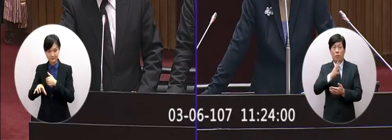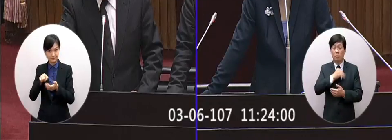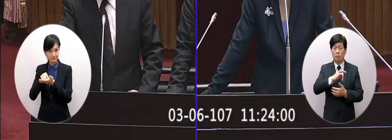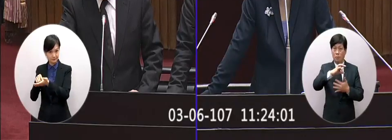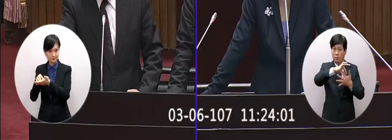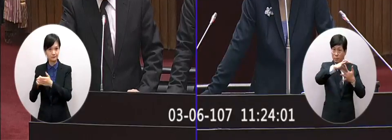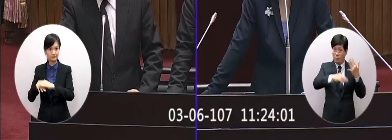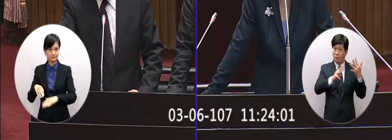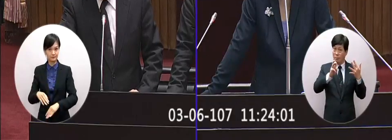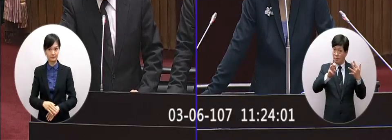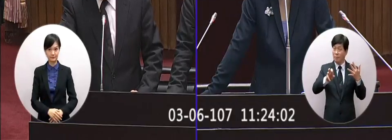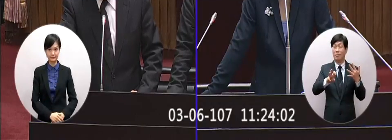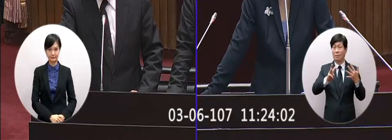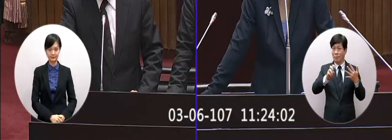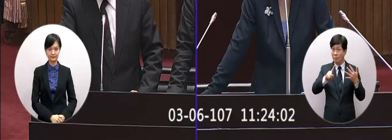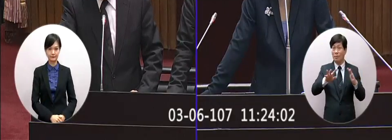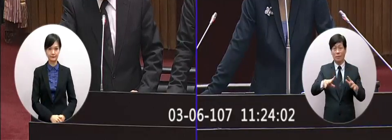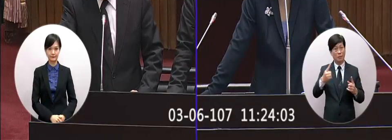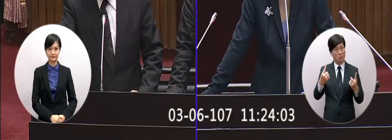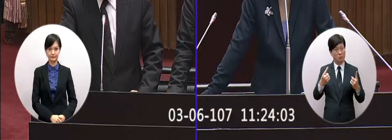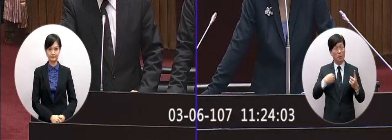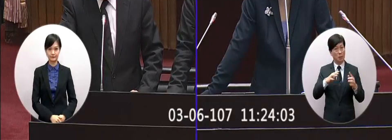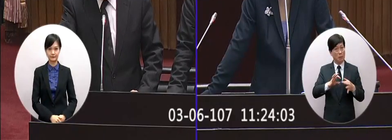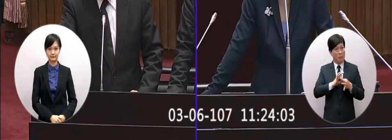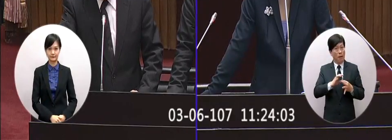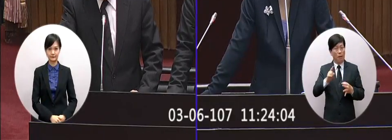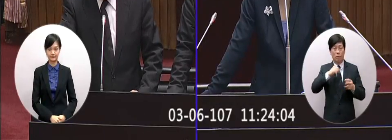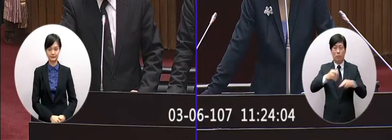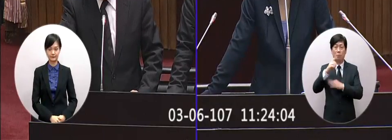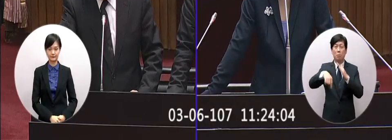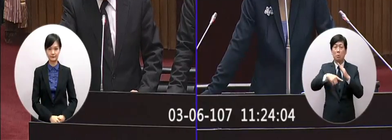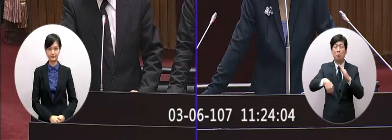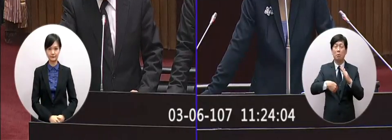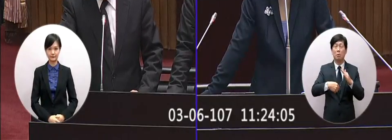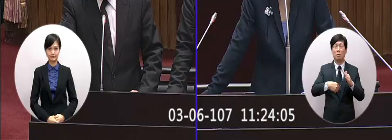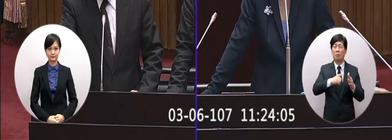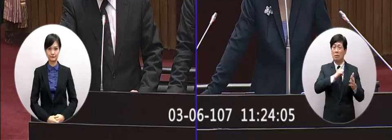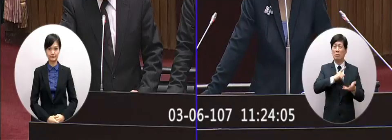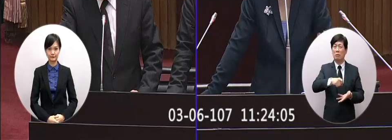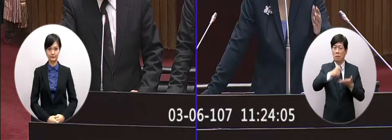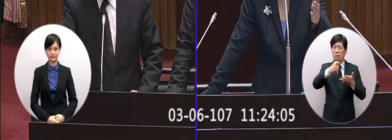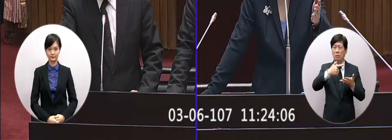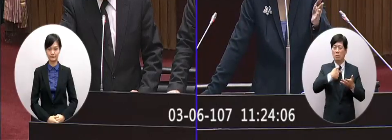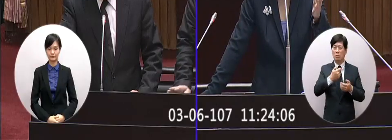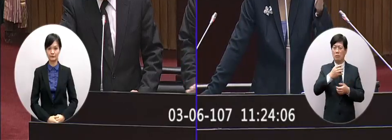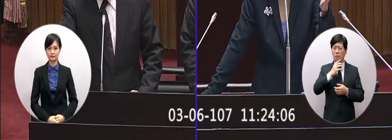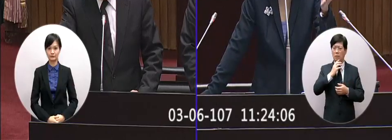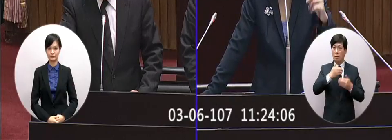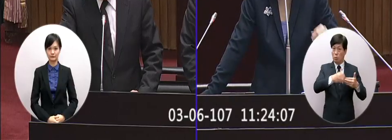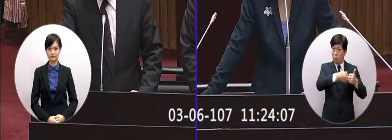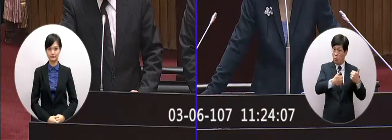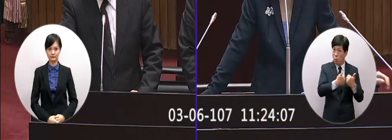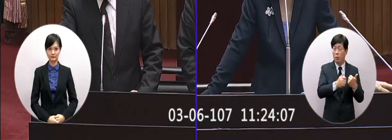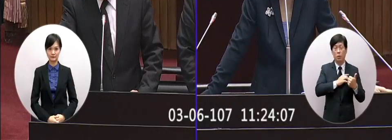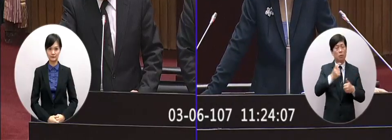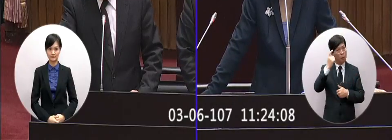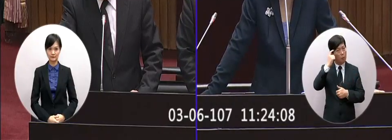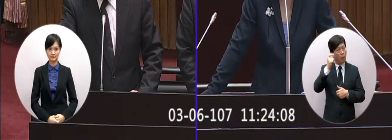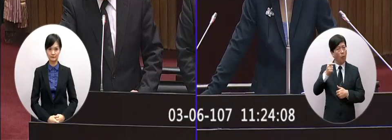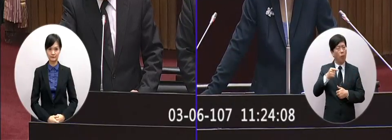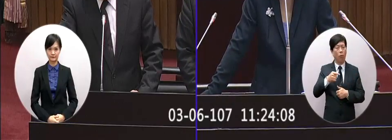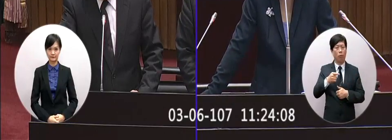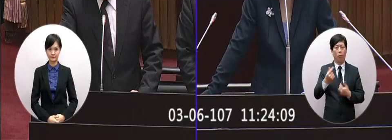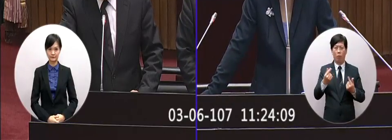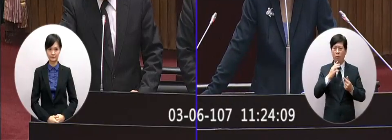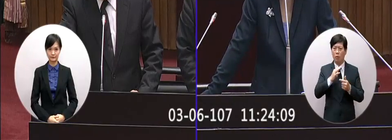当中你一一来做解释，我们其实比较所关切是整个行政院。你虽然提出来的非常，以陆委会而言，他目前认为都是定调